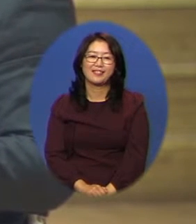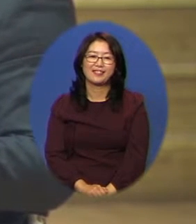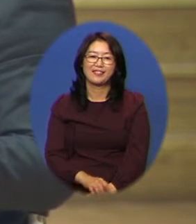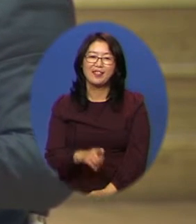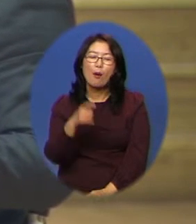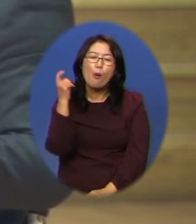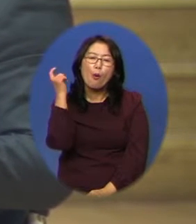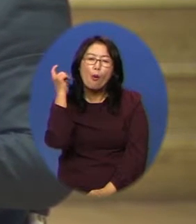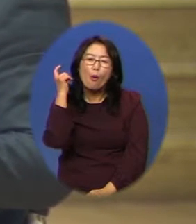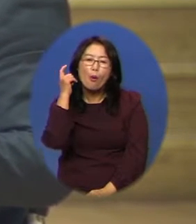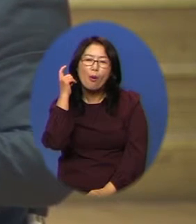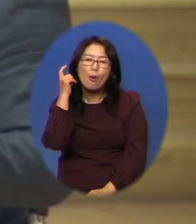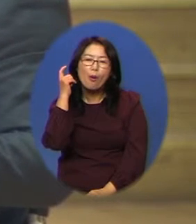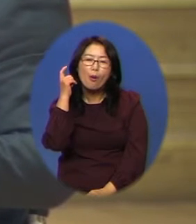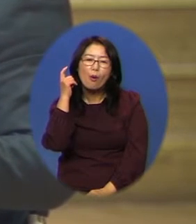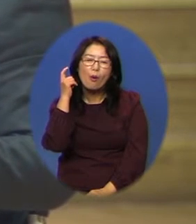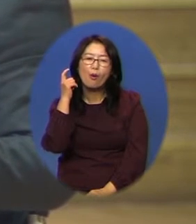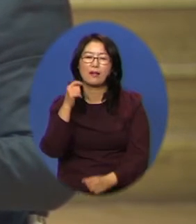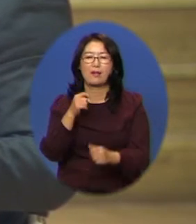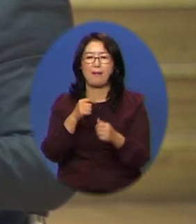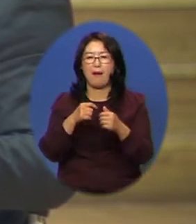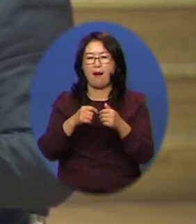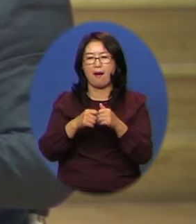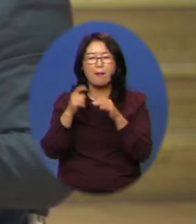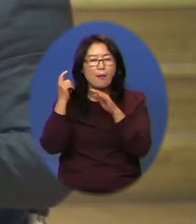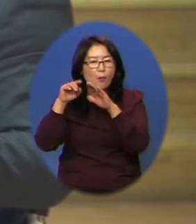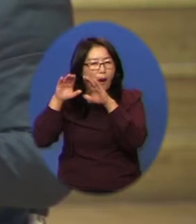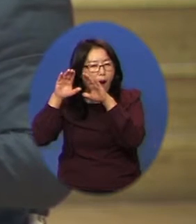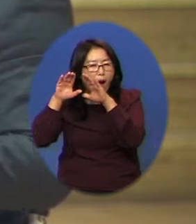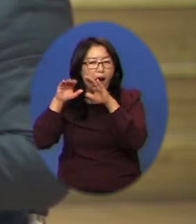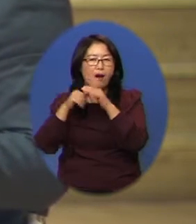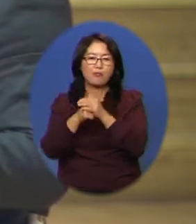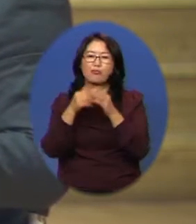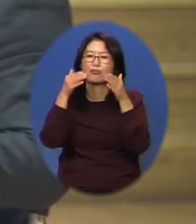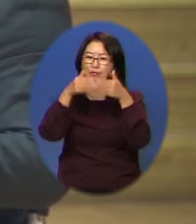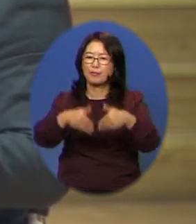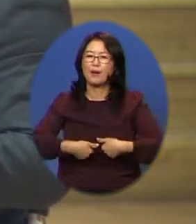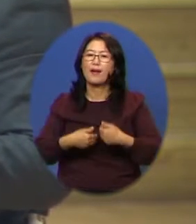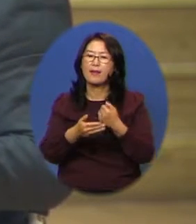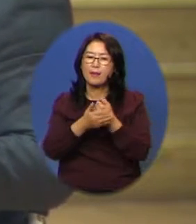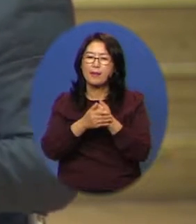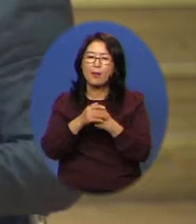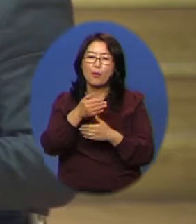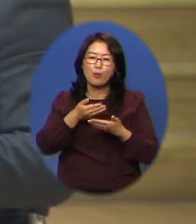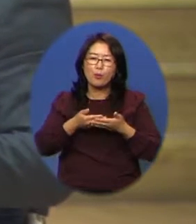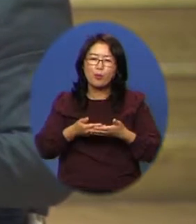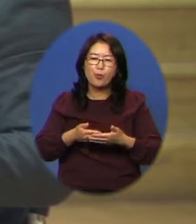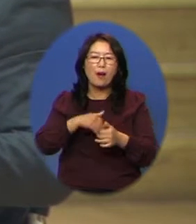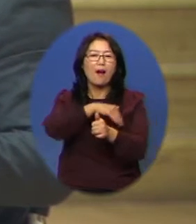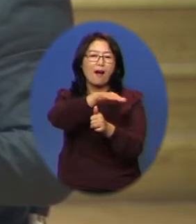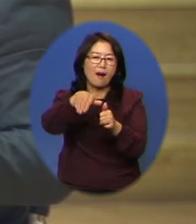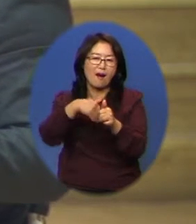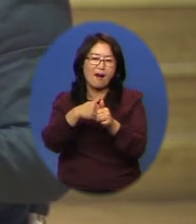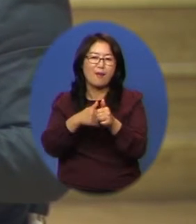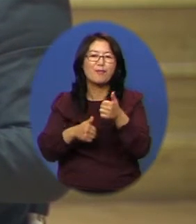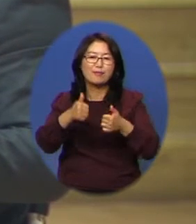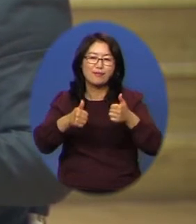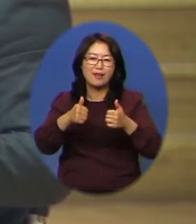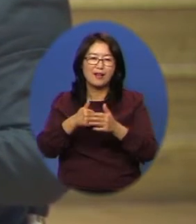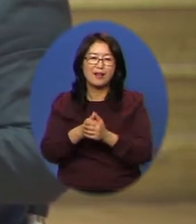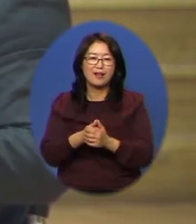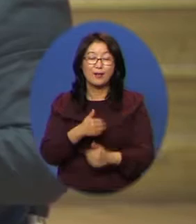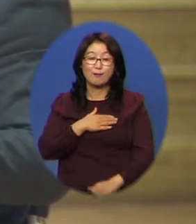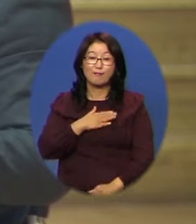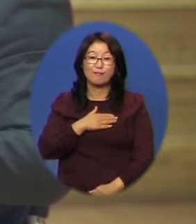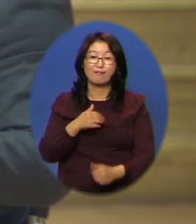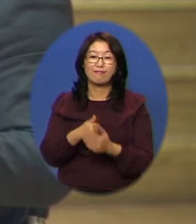소리 경기라서 엄숙한 가운데 진행이 되는 경기랍니다. 넘으신 분들로 저도 조용한